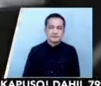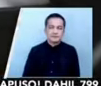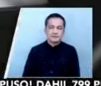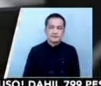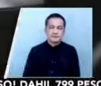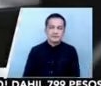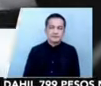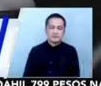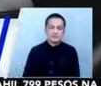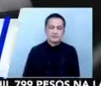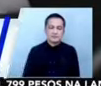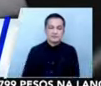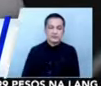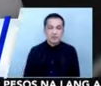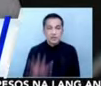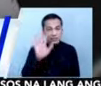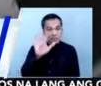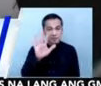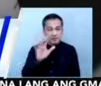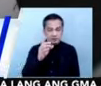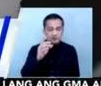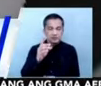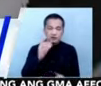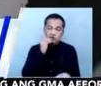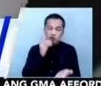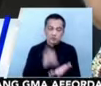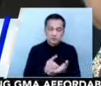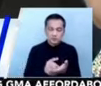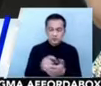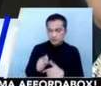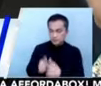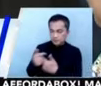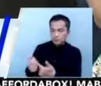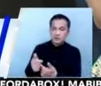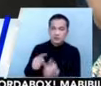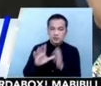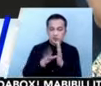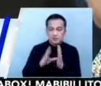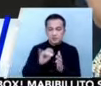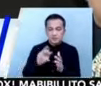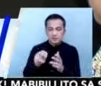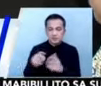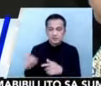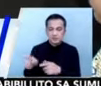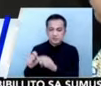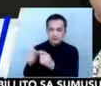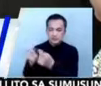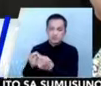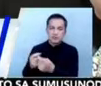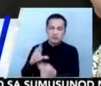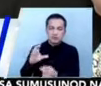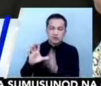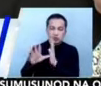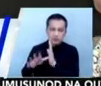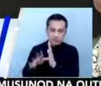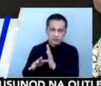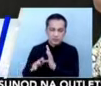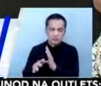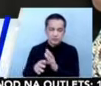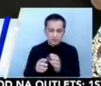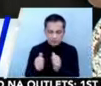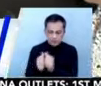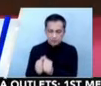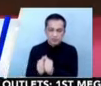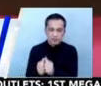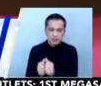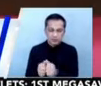Limang dokumento ang iturn over ng COMELEC Bamban sa fact-finding team ng Commission on Elections. Intact pa nang makuha